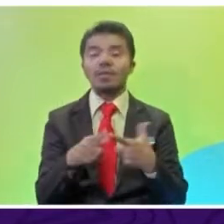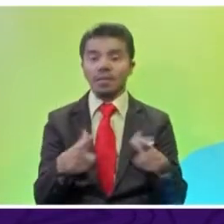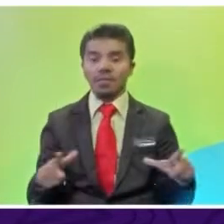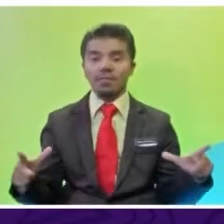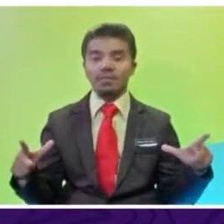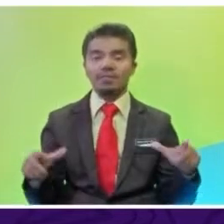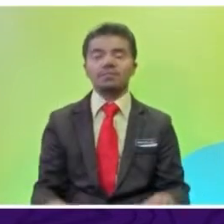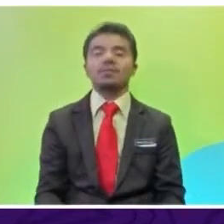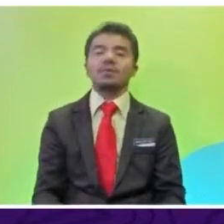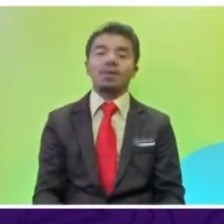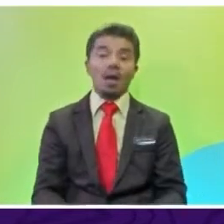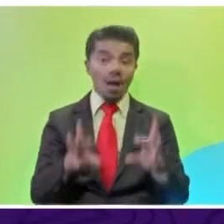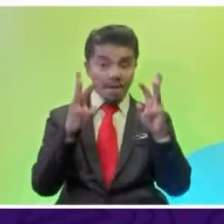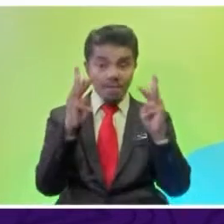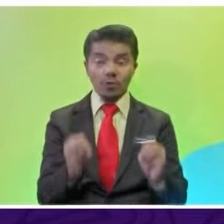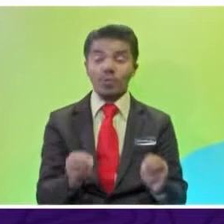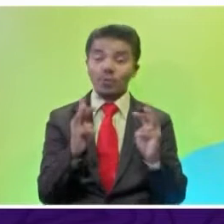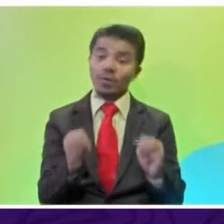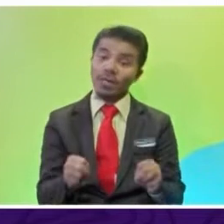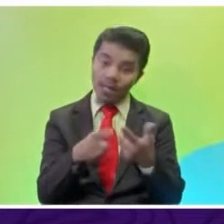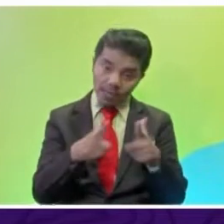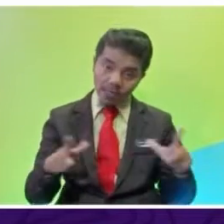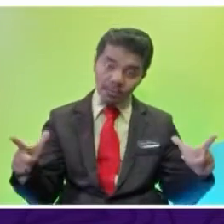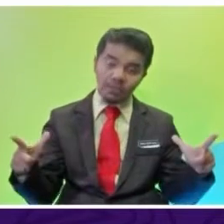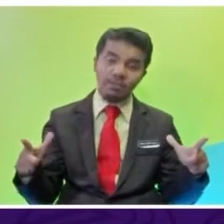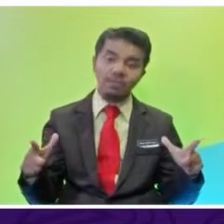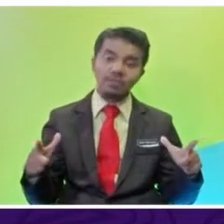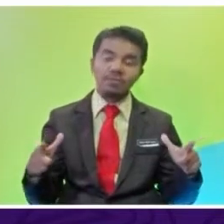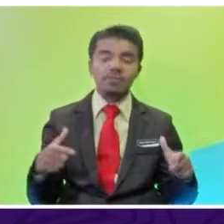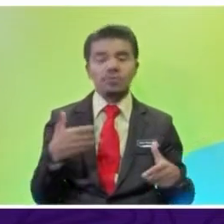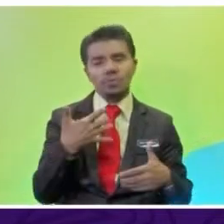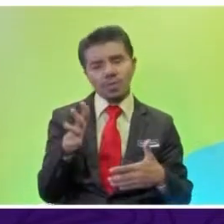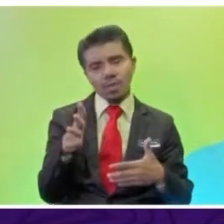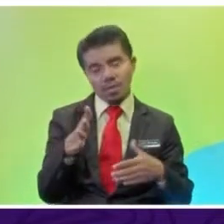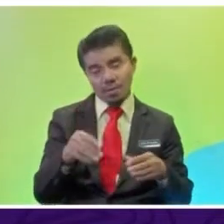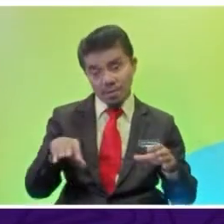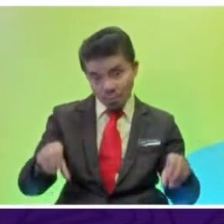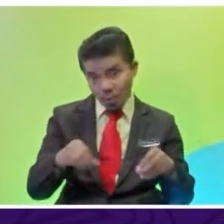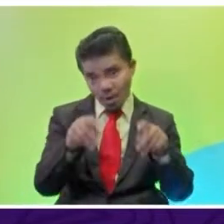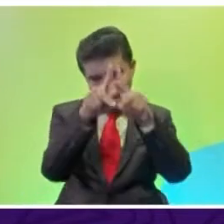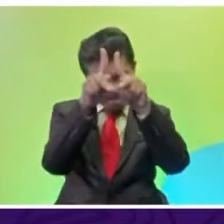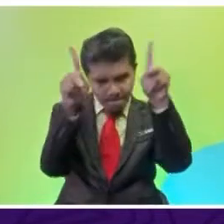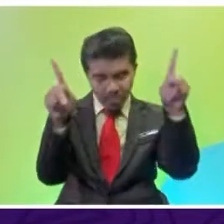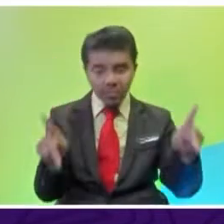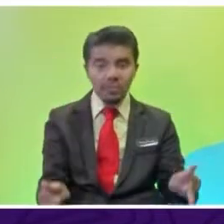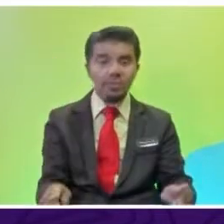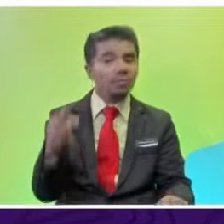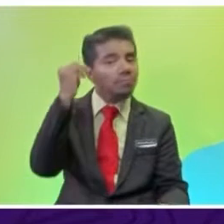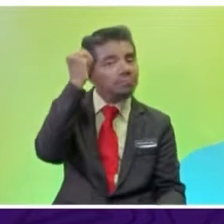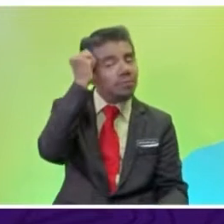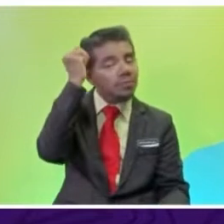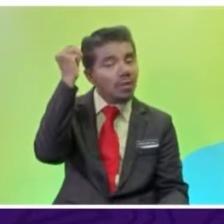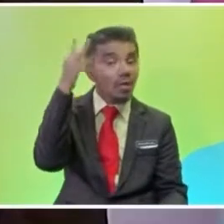menghasilkan peta Minda peta Minda ini adalah satu Salah satu cara untuk mereka memberikan lebih banyak lagi